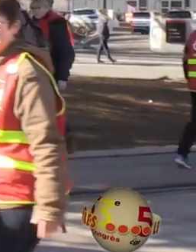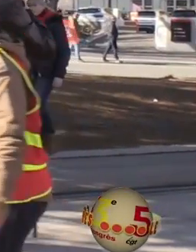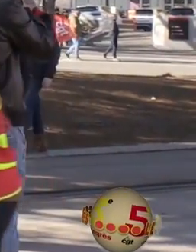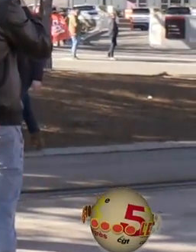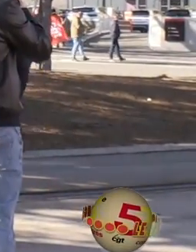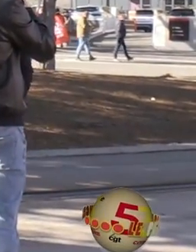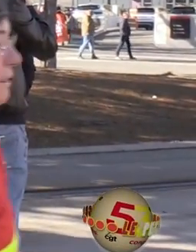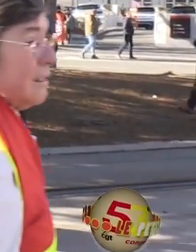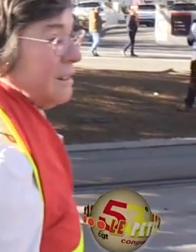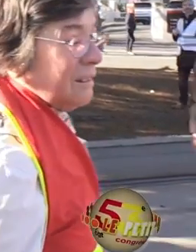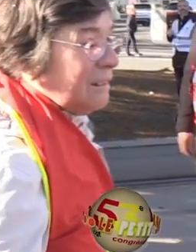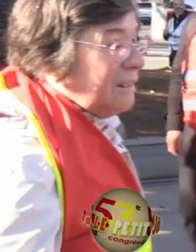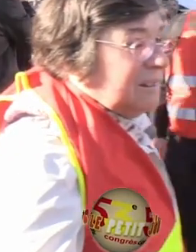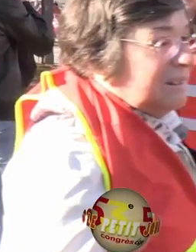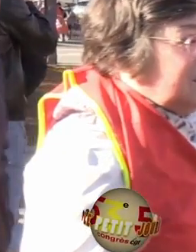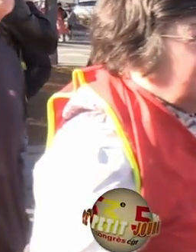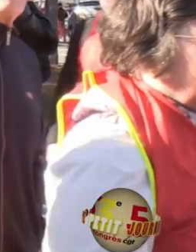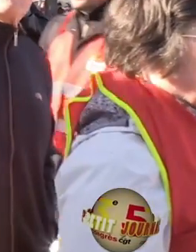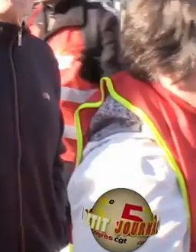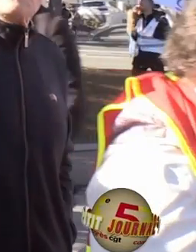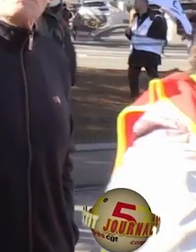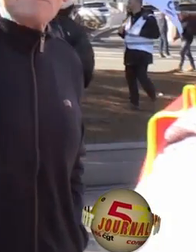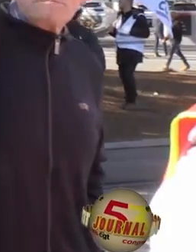Des bons congrès. Hein ? Des bons congrès.